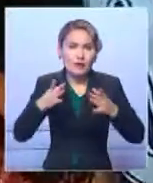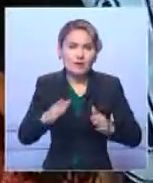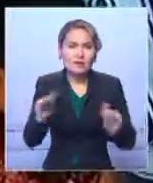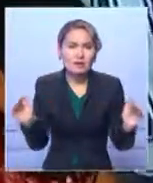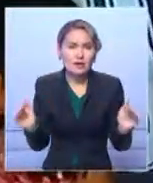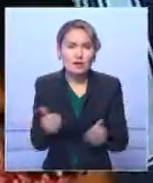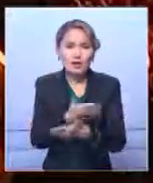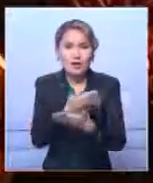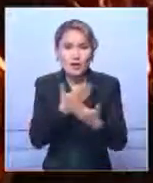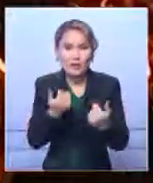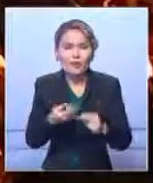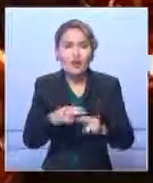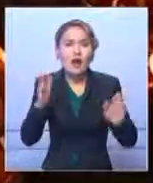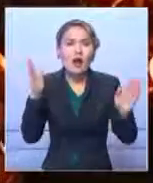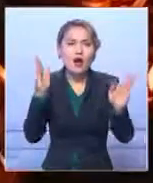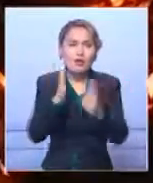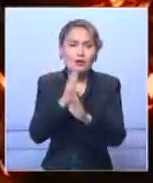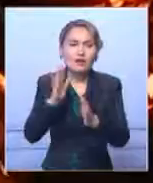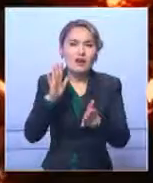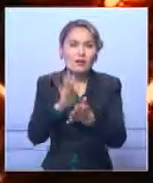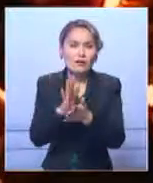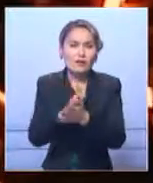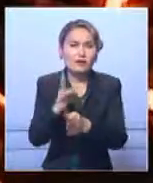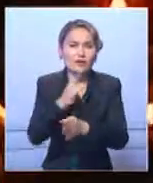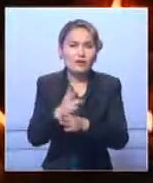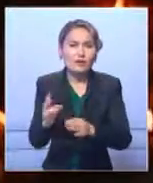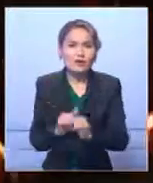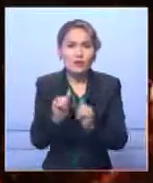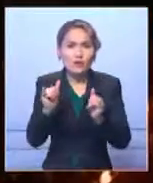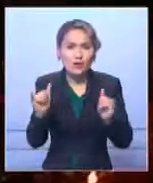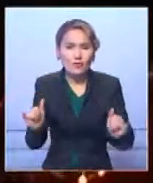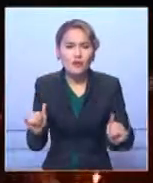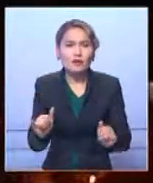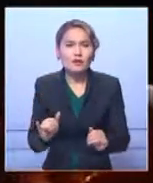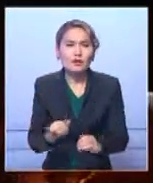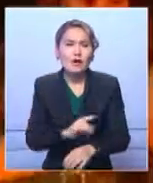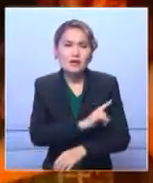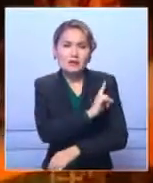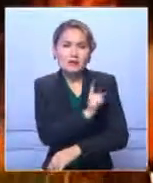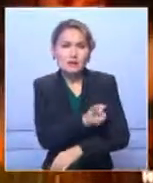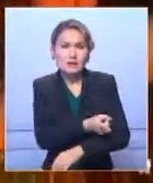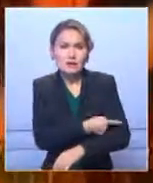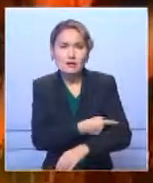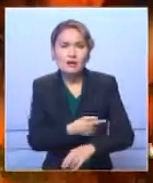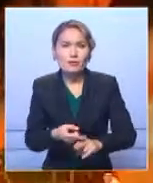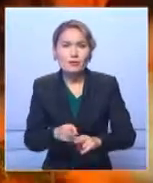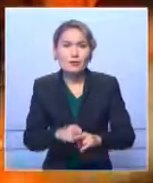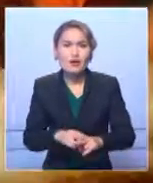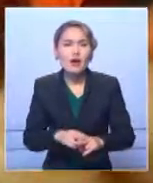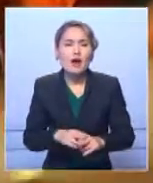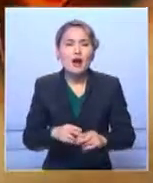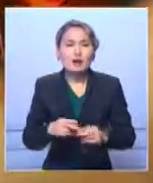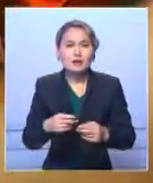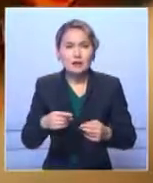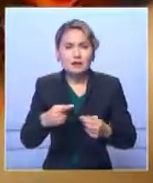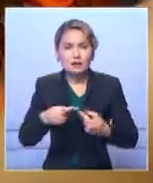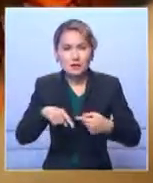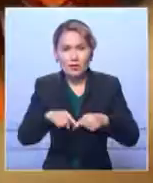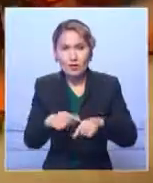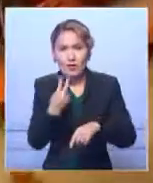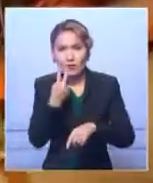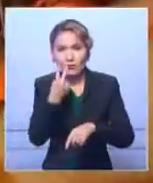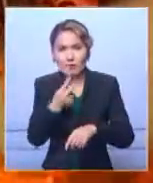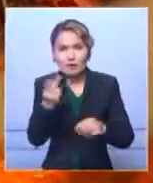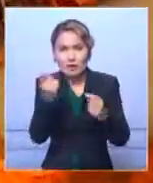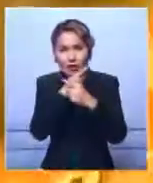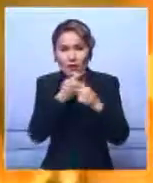тазалығын қадағалайтын комиссия өкілдерінің айтуынша аймақтың барлық бөлігінде ластану шекті деңгейде көрсеткен. Air Quality Index көрсеткіші